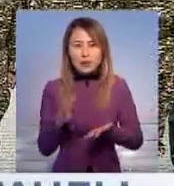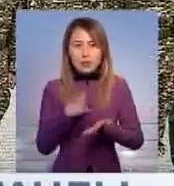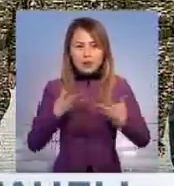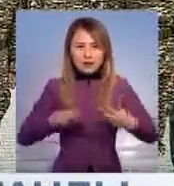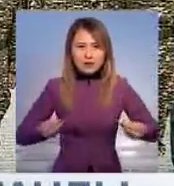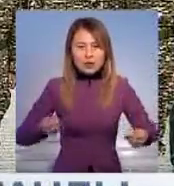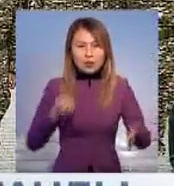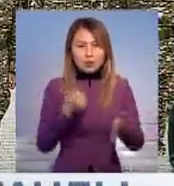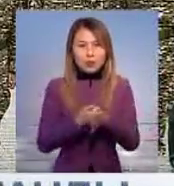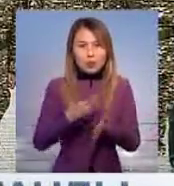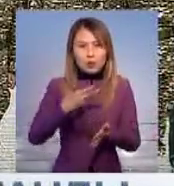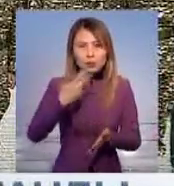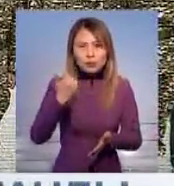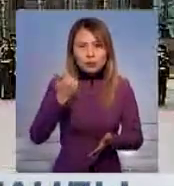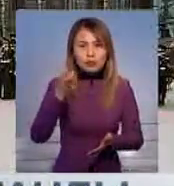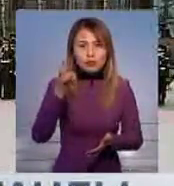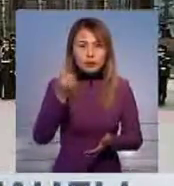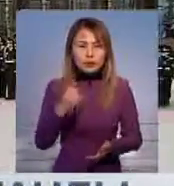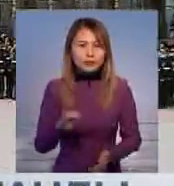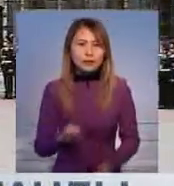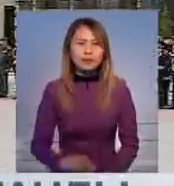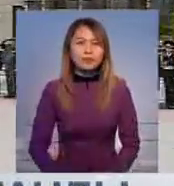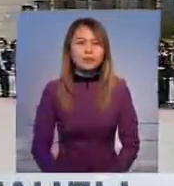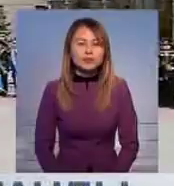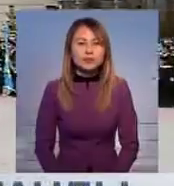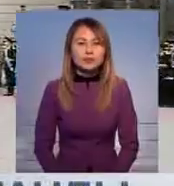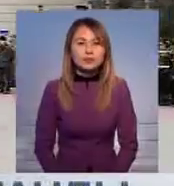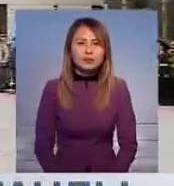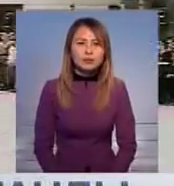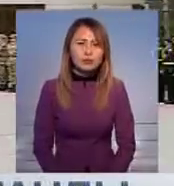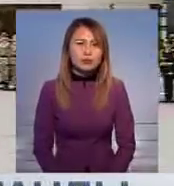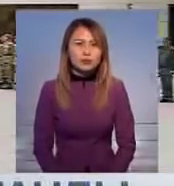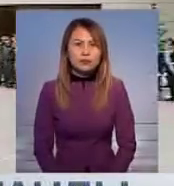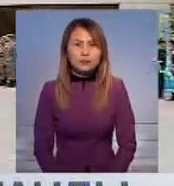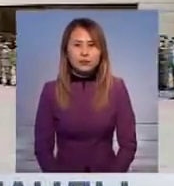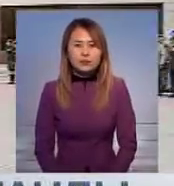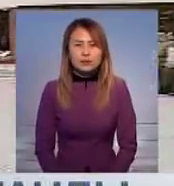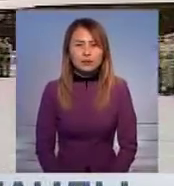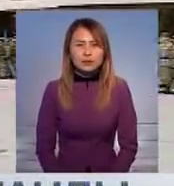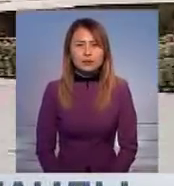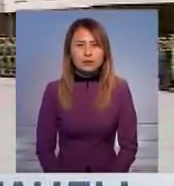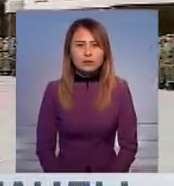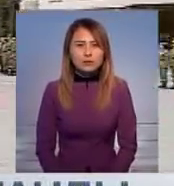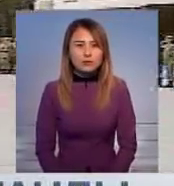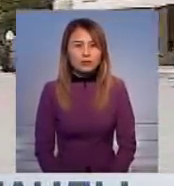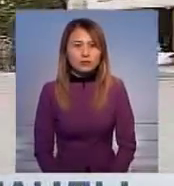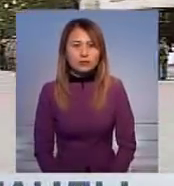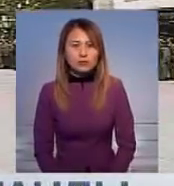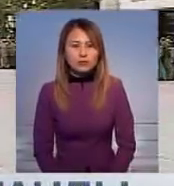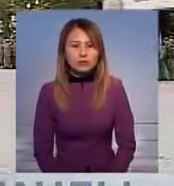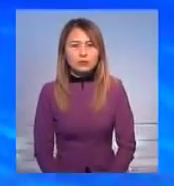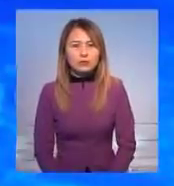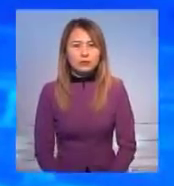маусымның 30-ына дейін жалғаспақ. Қорған Төреқожа, Ермекен Жімбек, Хабар 24, Астана.